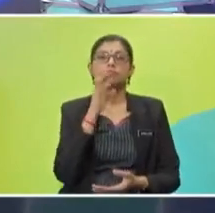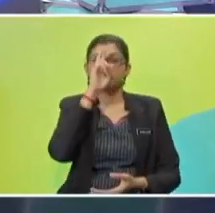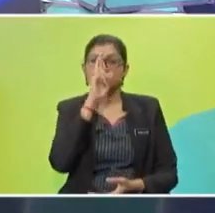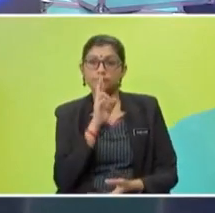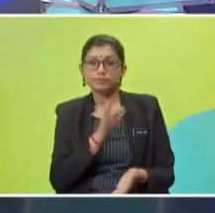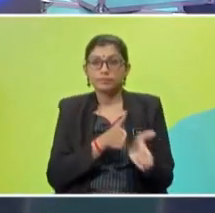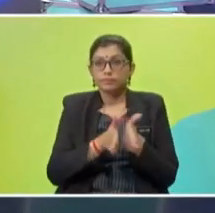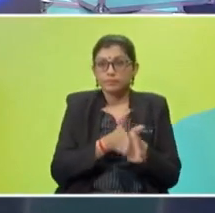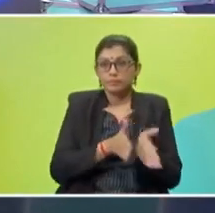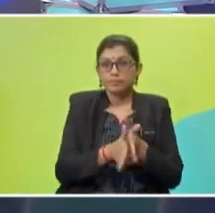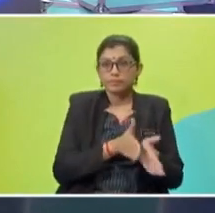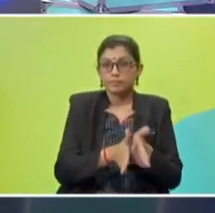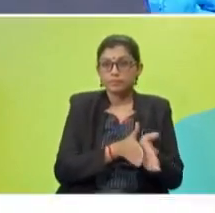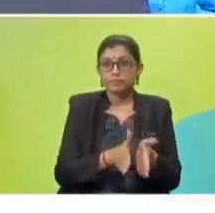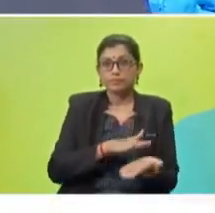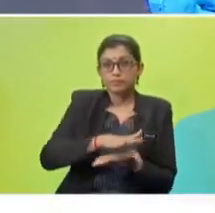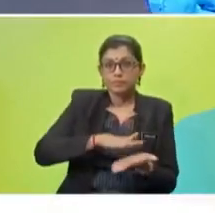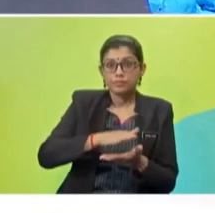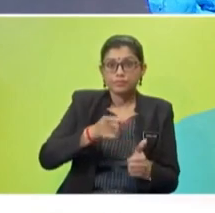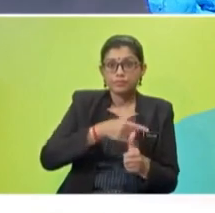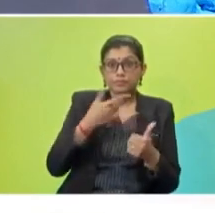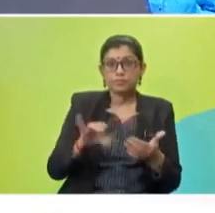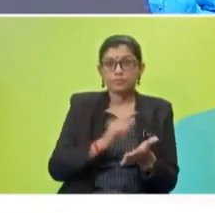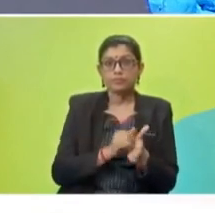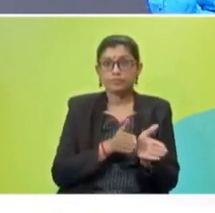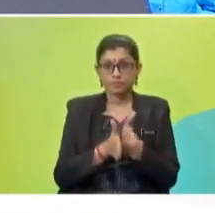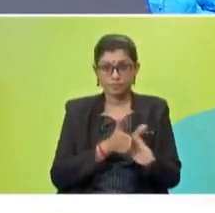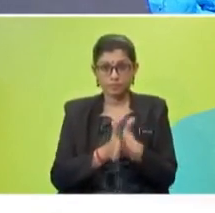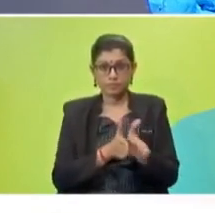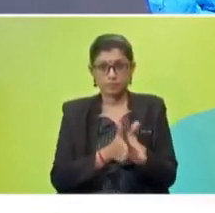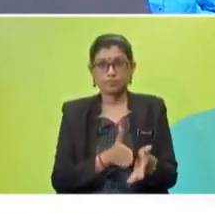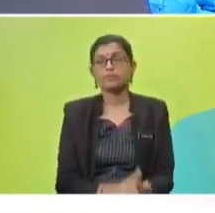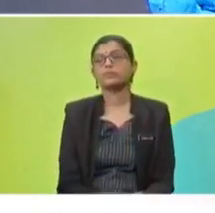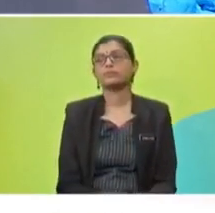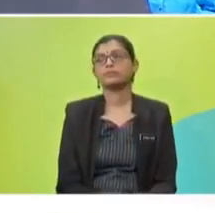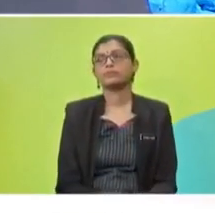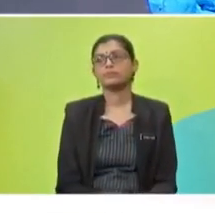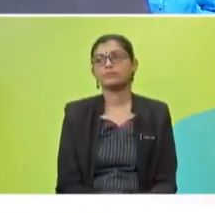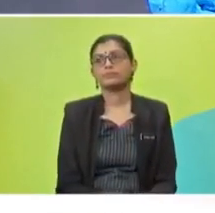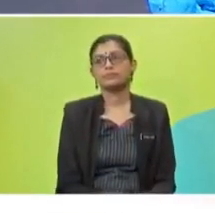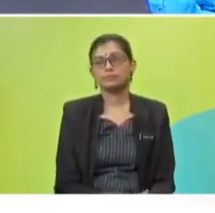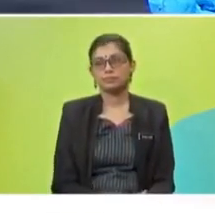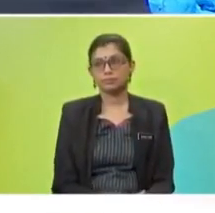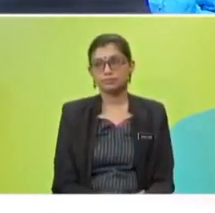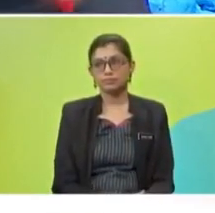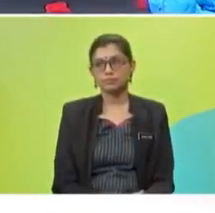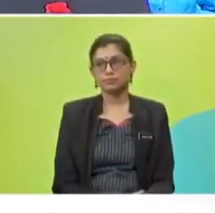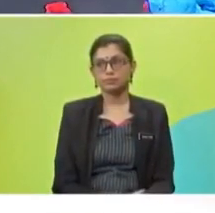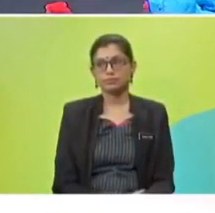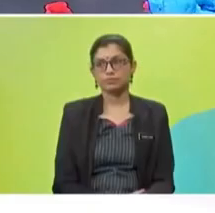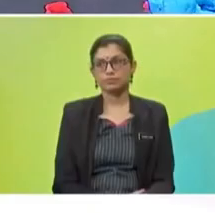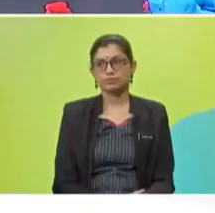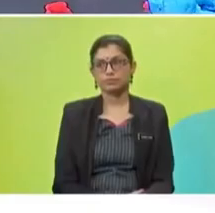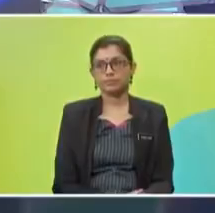umiral gula merah AC Biasanya kalau begitu panjang ikua Yap Aceh